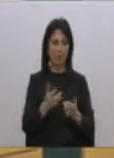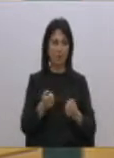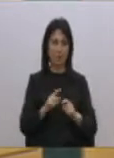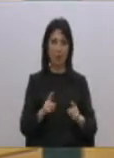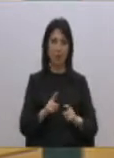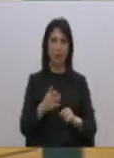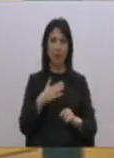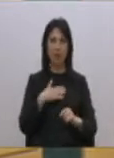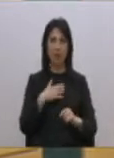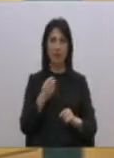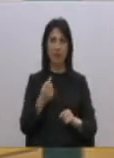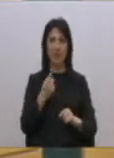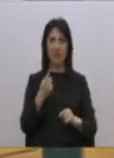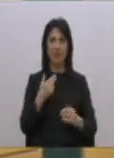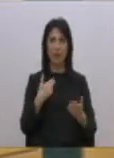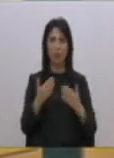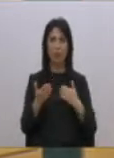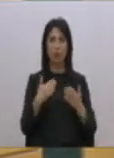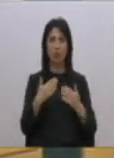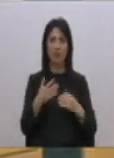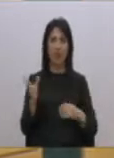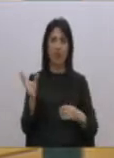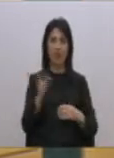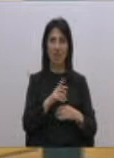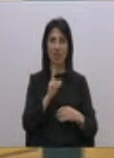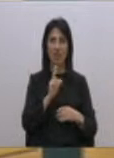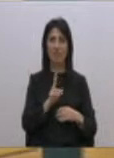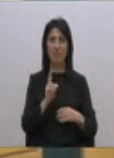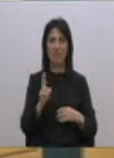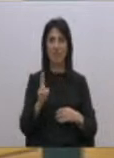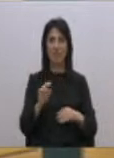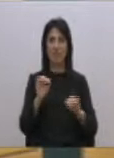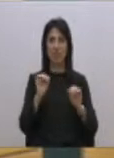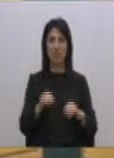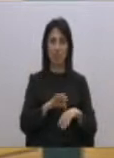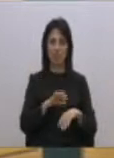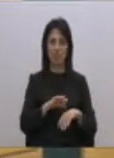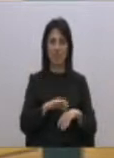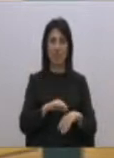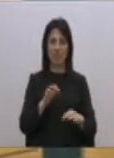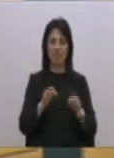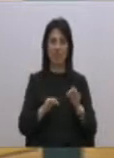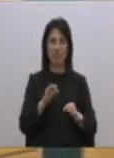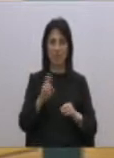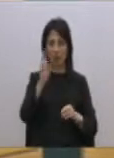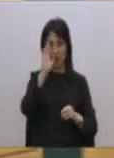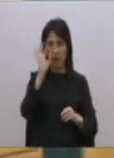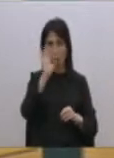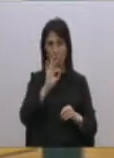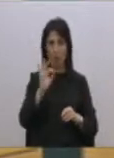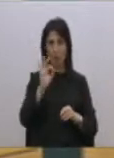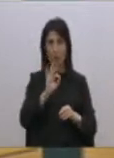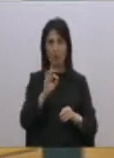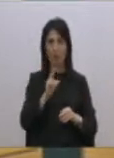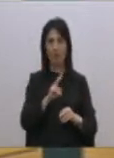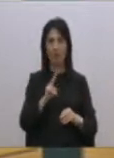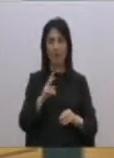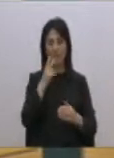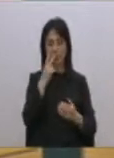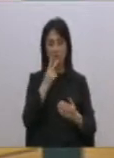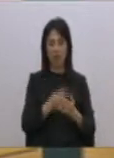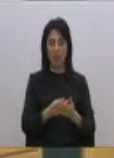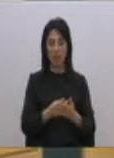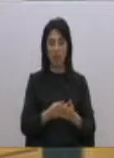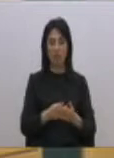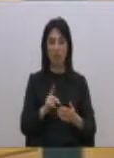მიუღებელი. ამიტომ ჩემი კიდევ ერთხელ მოწოდება ყველას, ვისაც შეიძლება გული შესტიოდო ხელისუფლებაზე და ვისაც